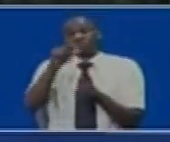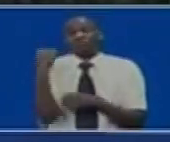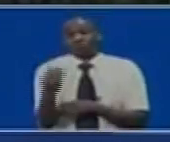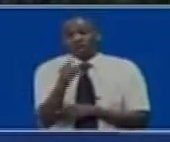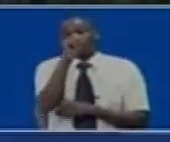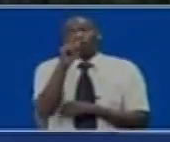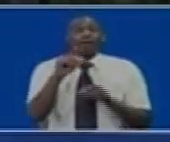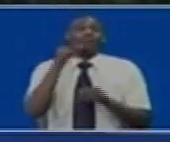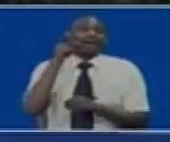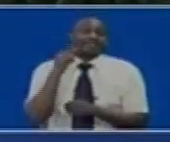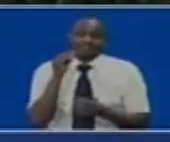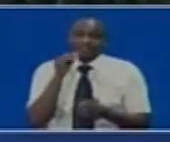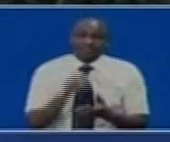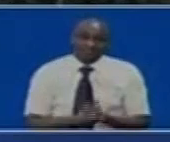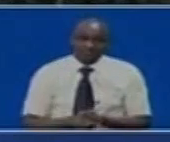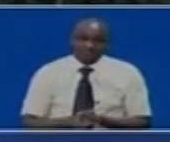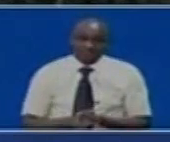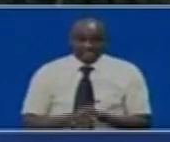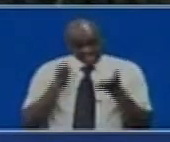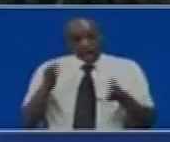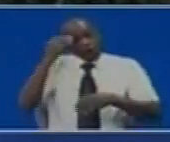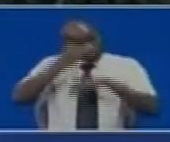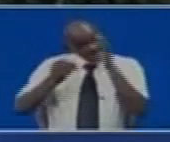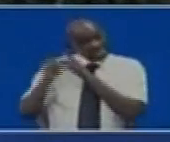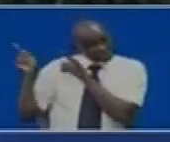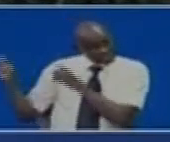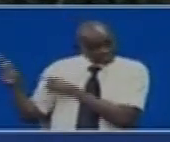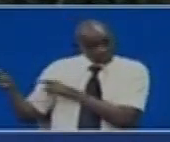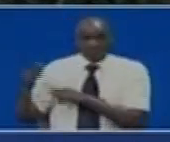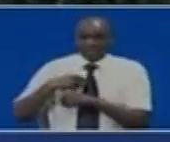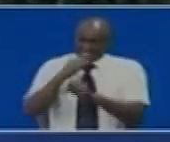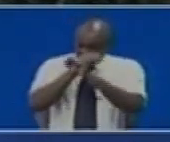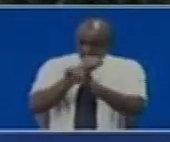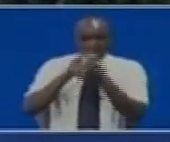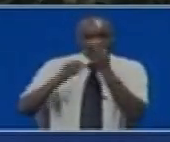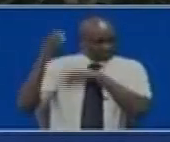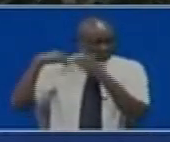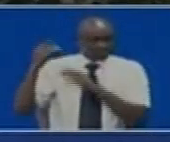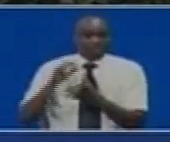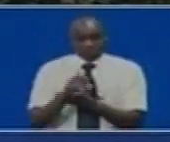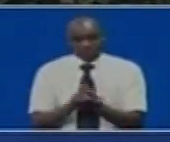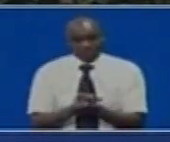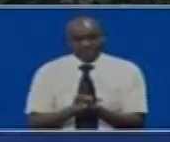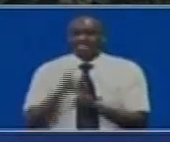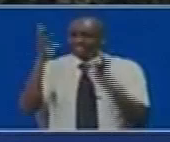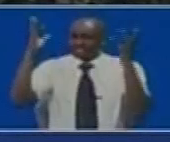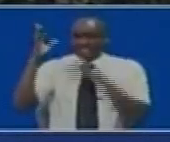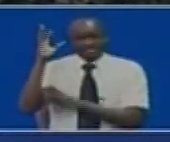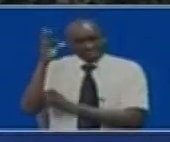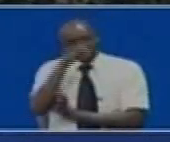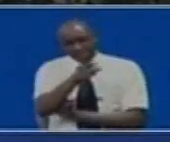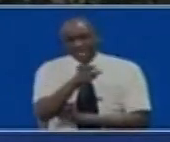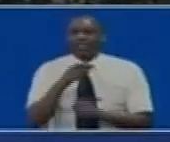of one parent. Sasa jengo limeorodheshwa kama la turathi za kitaifa. Miti hii iliyotumika kama